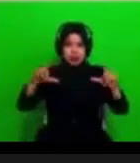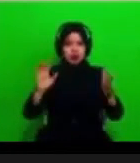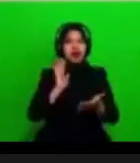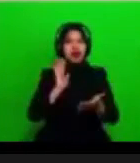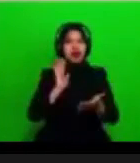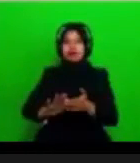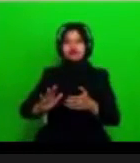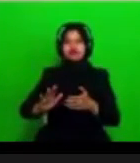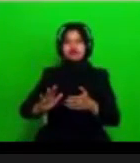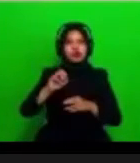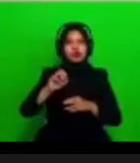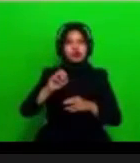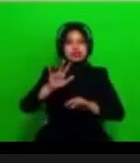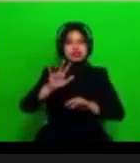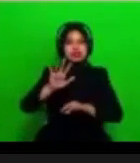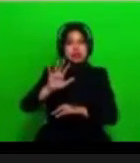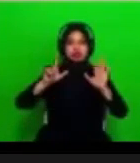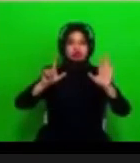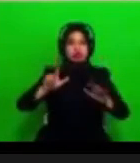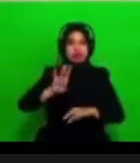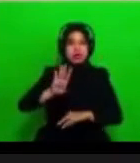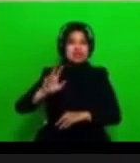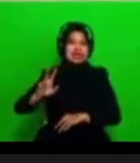Langsung aja. Ini dia dari